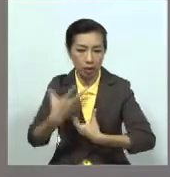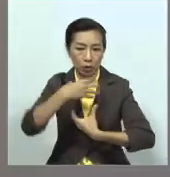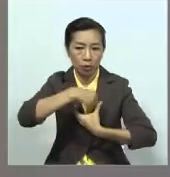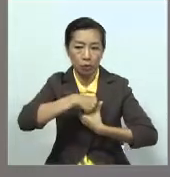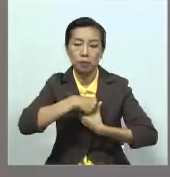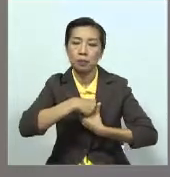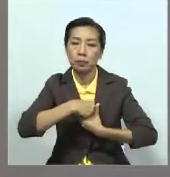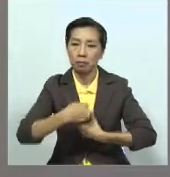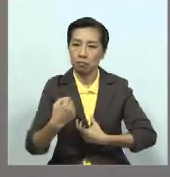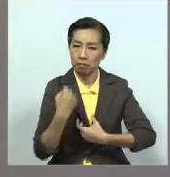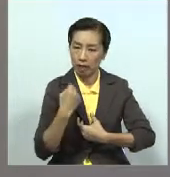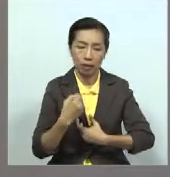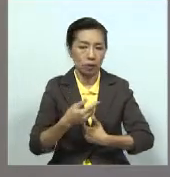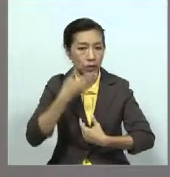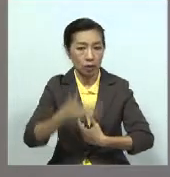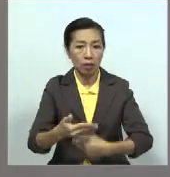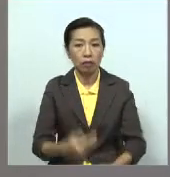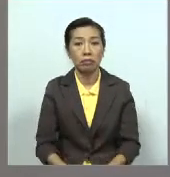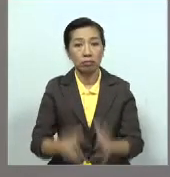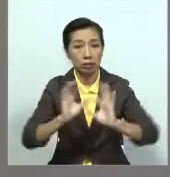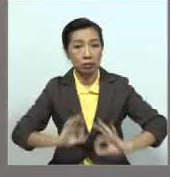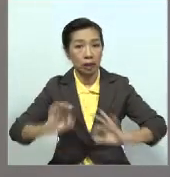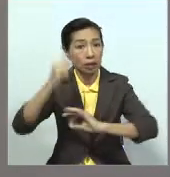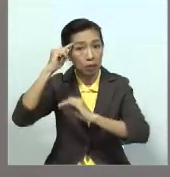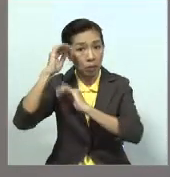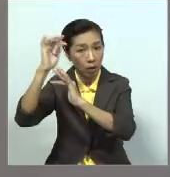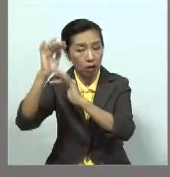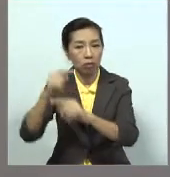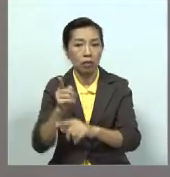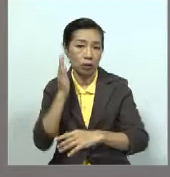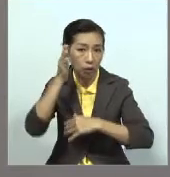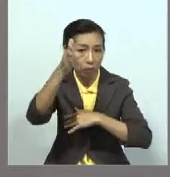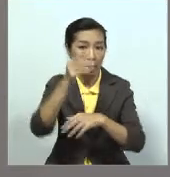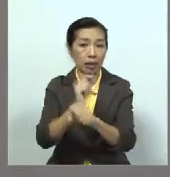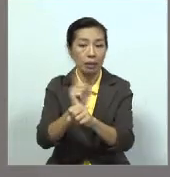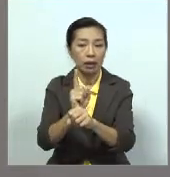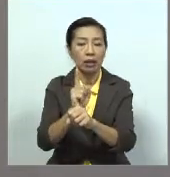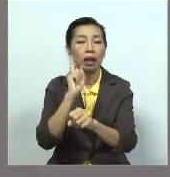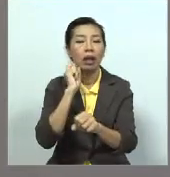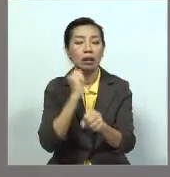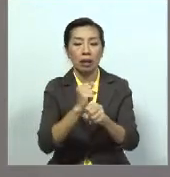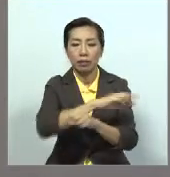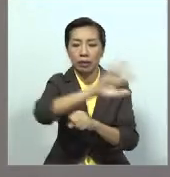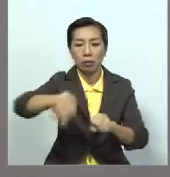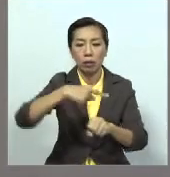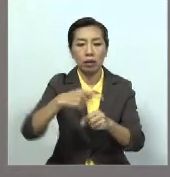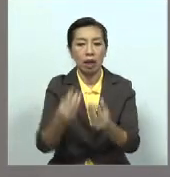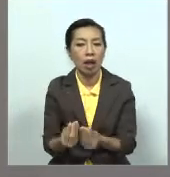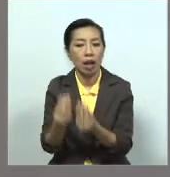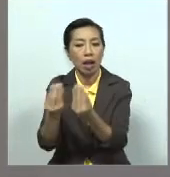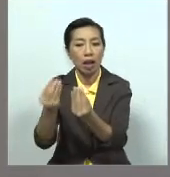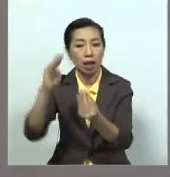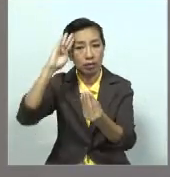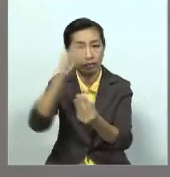ล้วก็สิ่งที่เราคาดหวังสิ่งที่เราต้องทำเราต้องตั้งใจทำก็คือทำงานถวายพระบาทหลวงรัชก